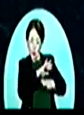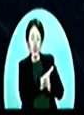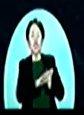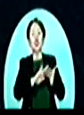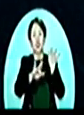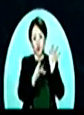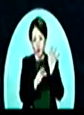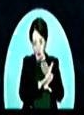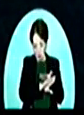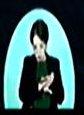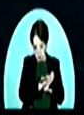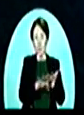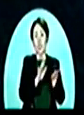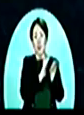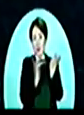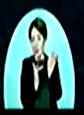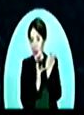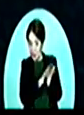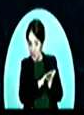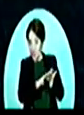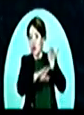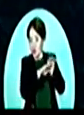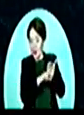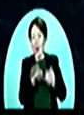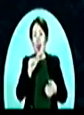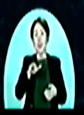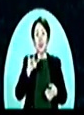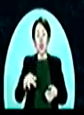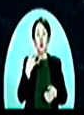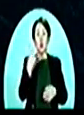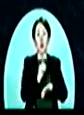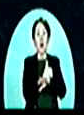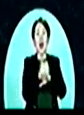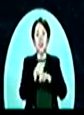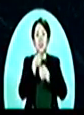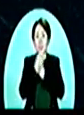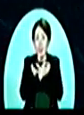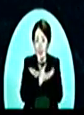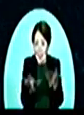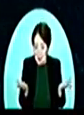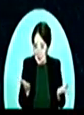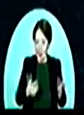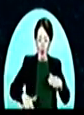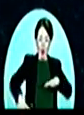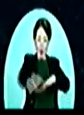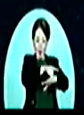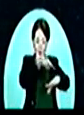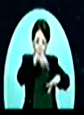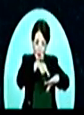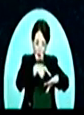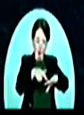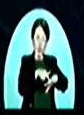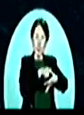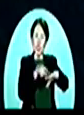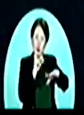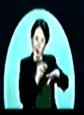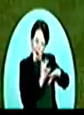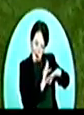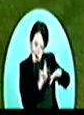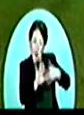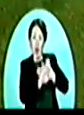шинжиллээ эрчимжүүлв. Атрийн 4-р айныг зарлав. Тариалангийн талбайн хөрсний үржил шимийг хамгаалж